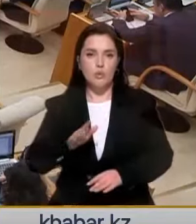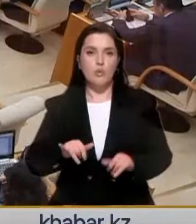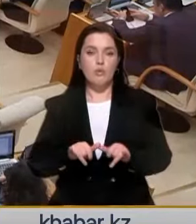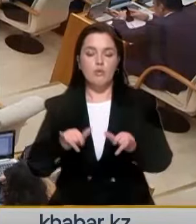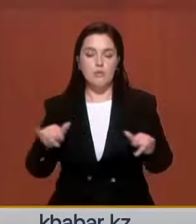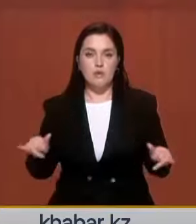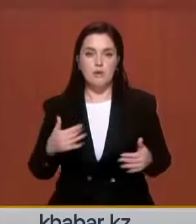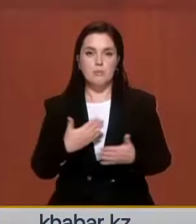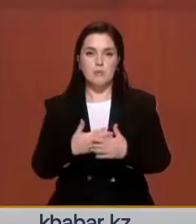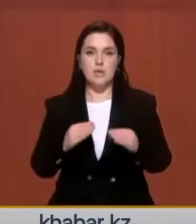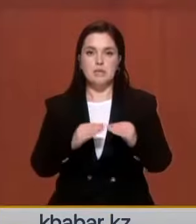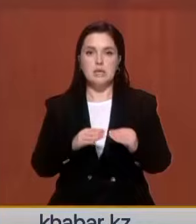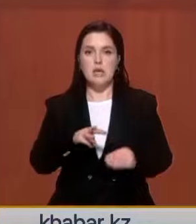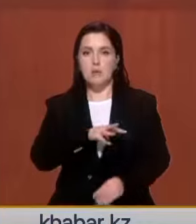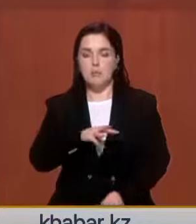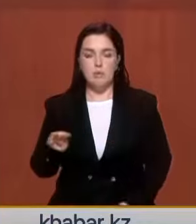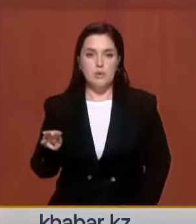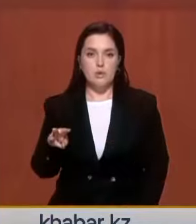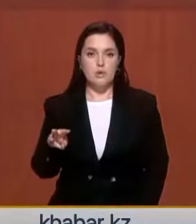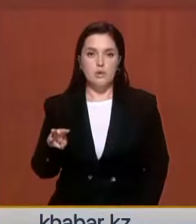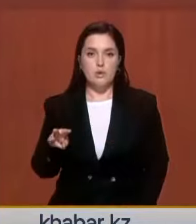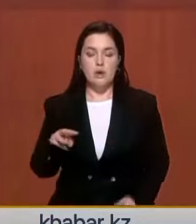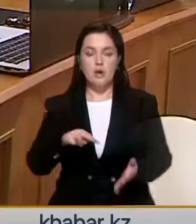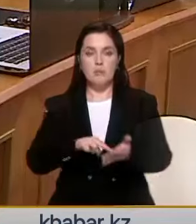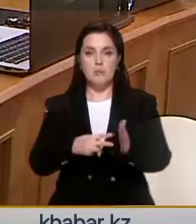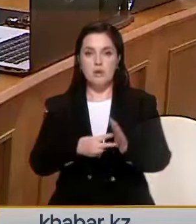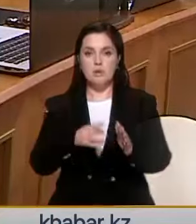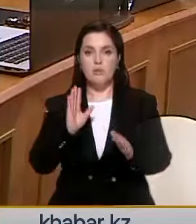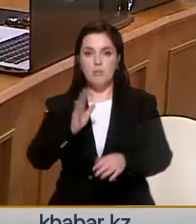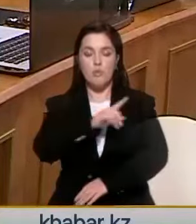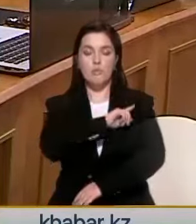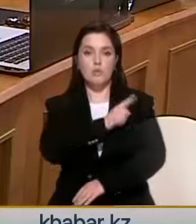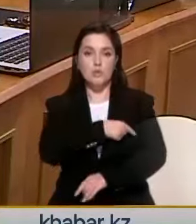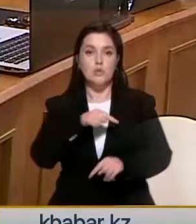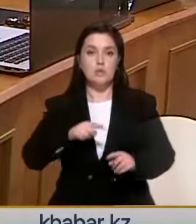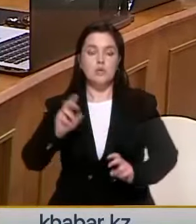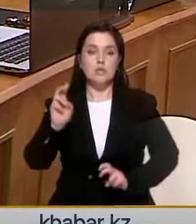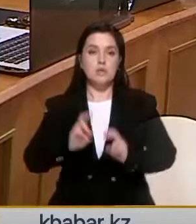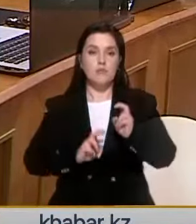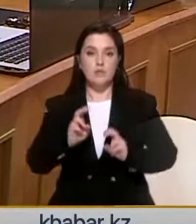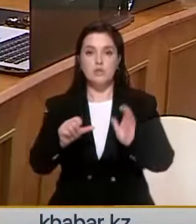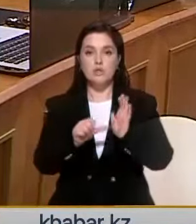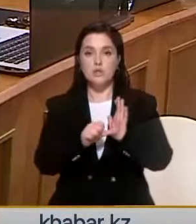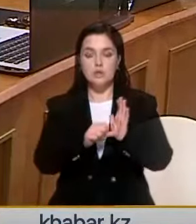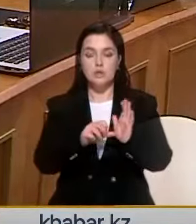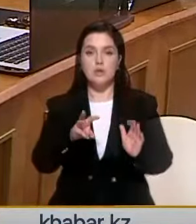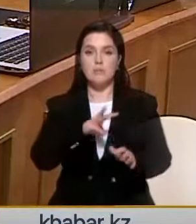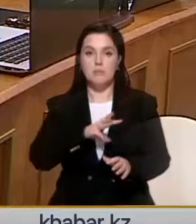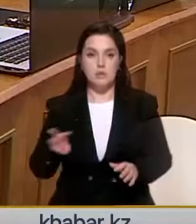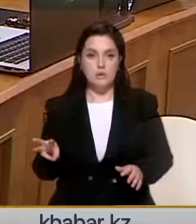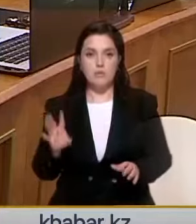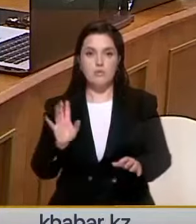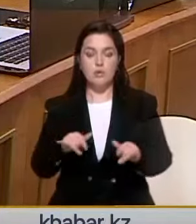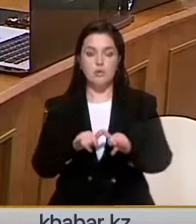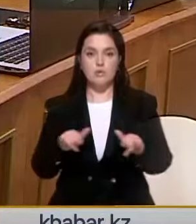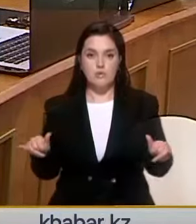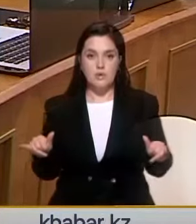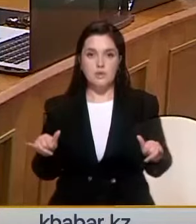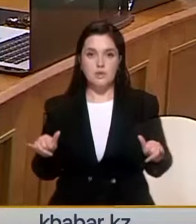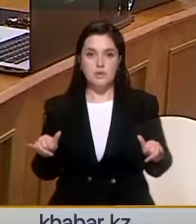10 миллионов планируем расширить мощности текущих заводов то есть 6 млн будет увеличена